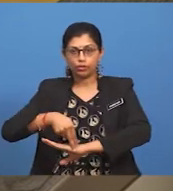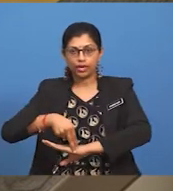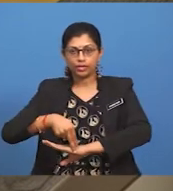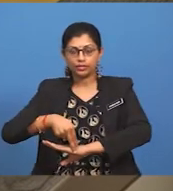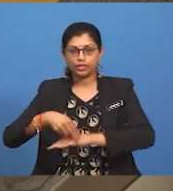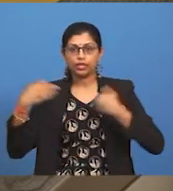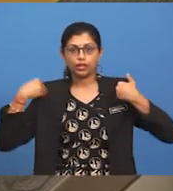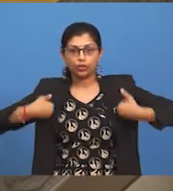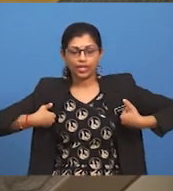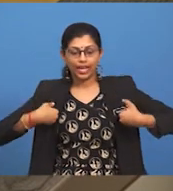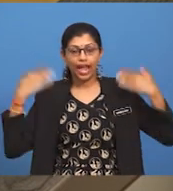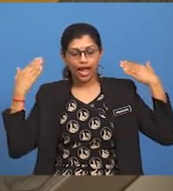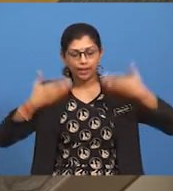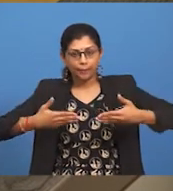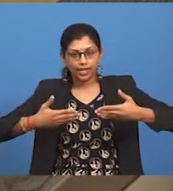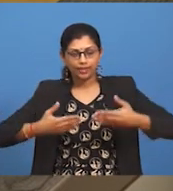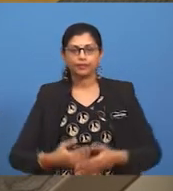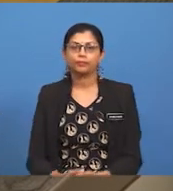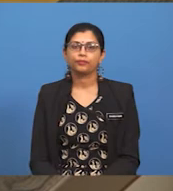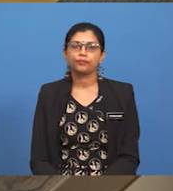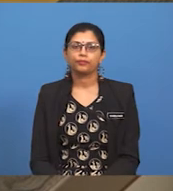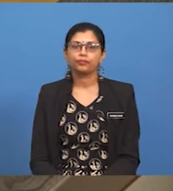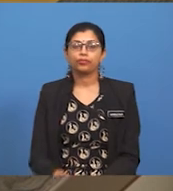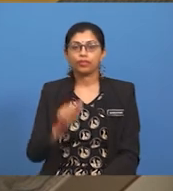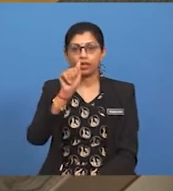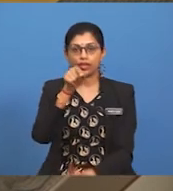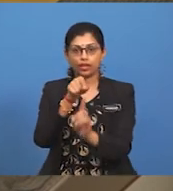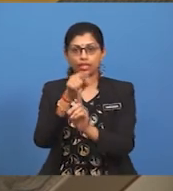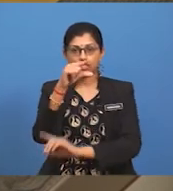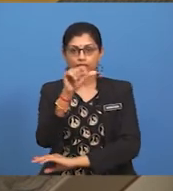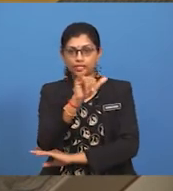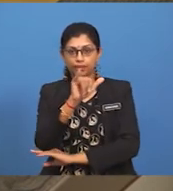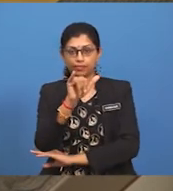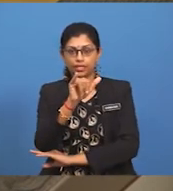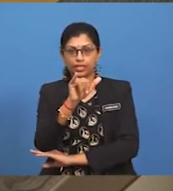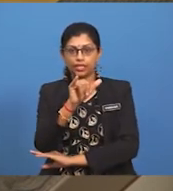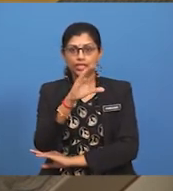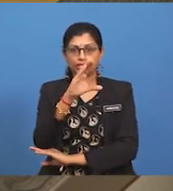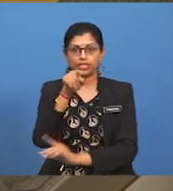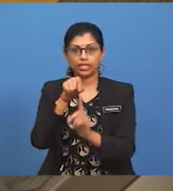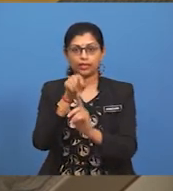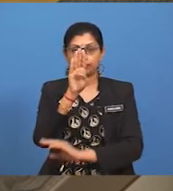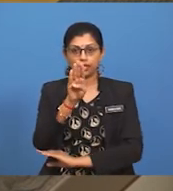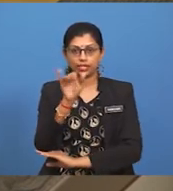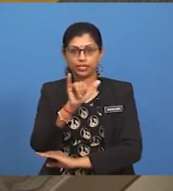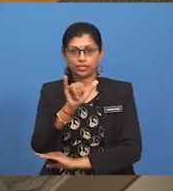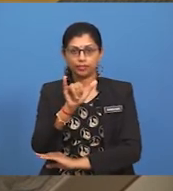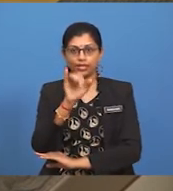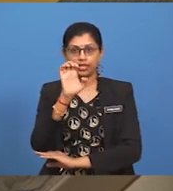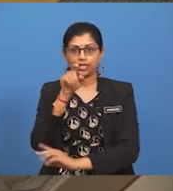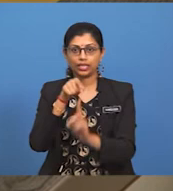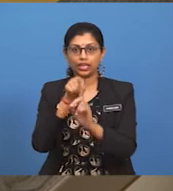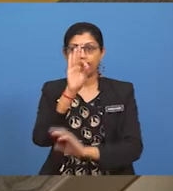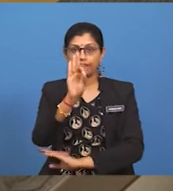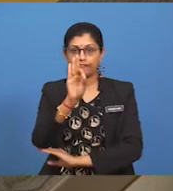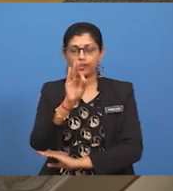lengan hadapan. A ke G sama dengan C ke B sama dengan E ke